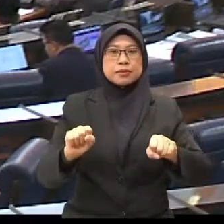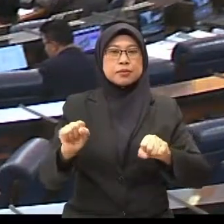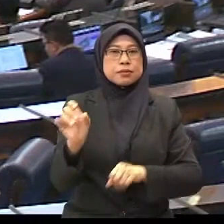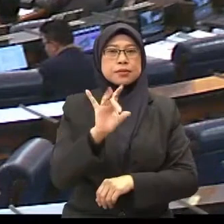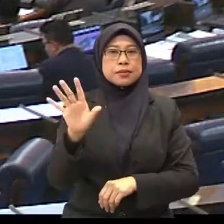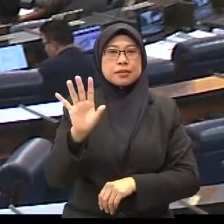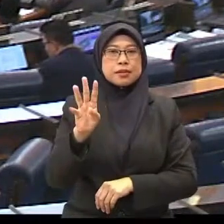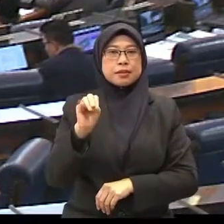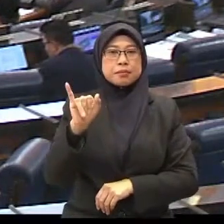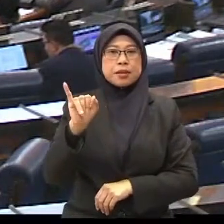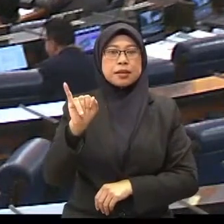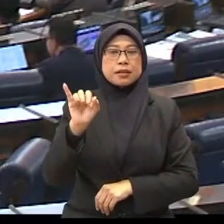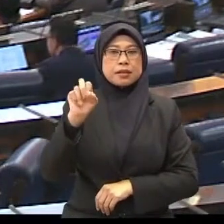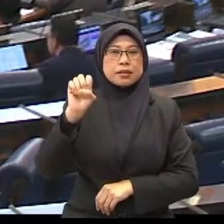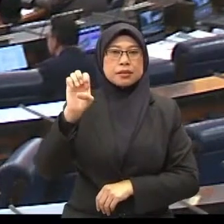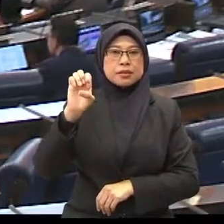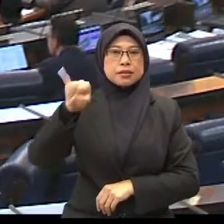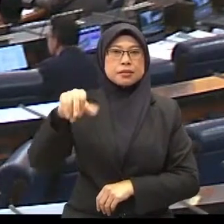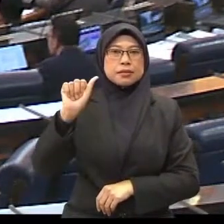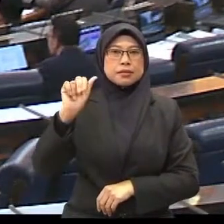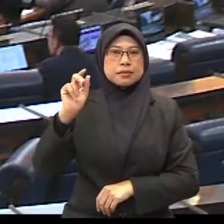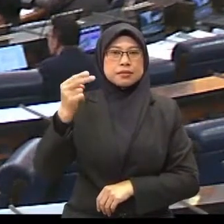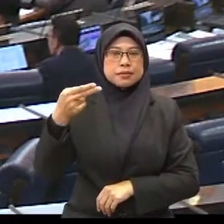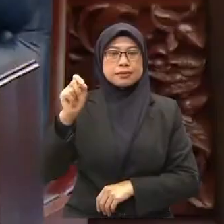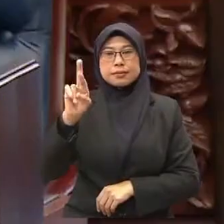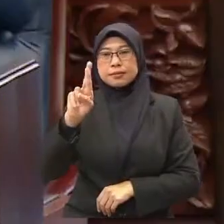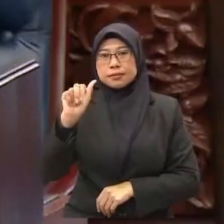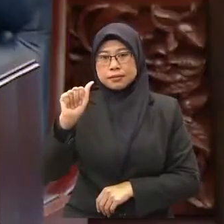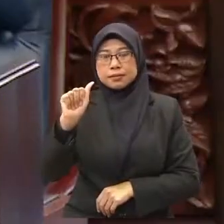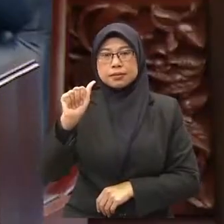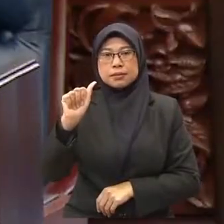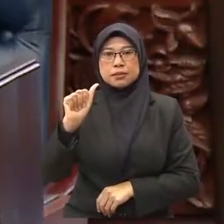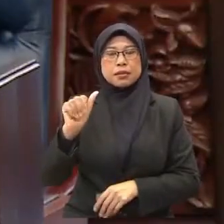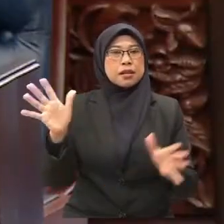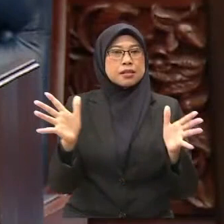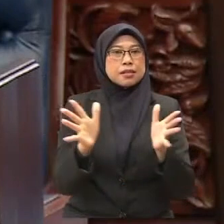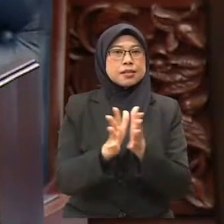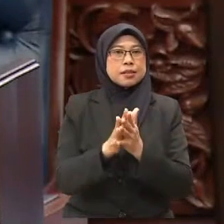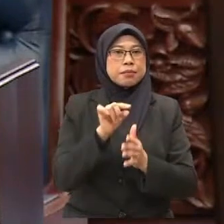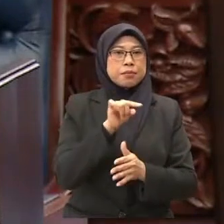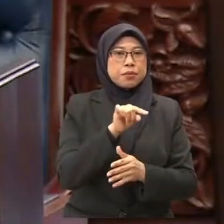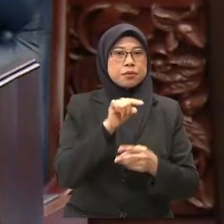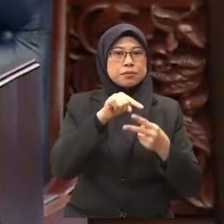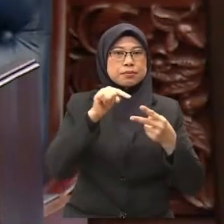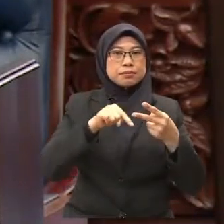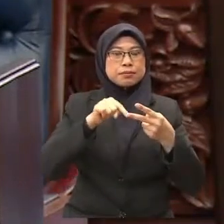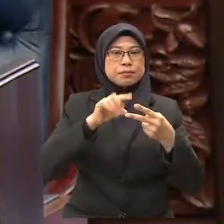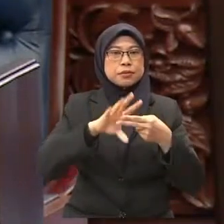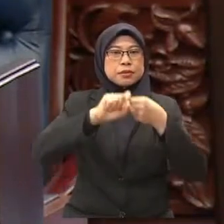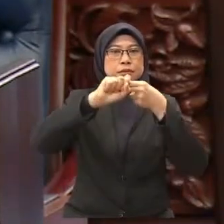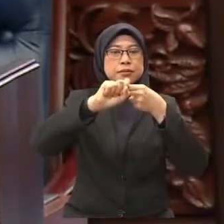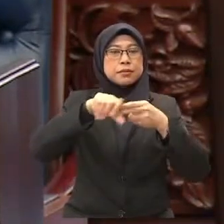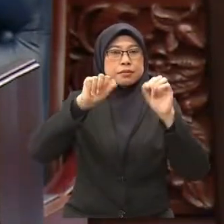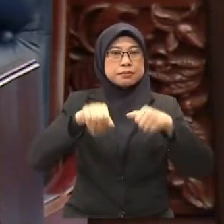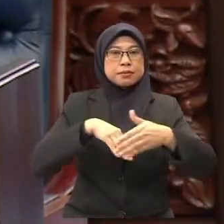dengan MySejahtera? Kerana MySejahtera dah ada pada semua rakyat. Jadi adakah kita akan sekalikan IDMS ini bersama dengan MySejahtera supaya dapat akses kepada